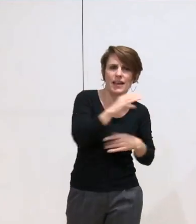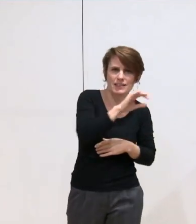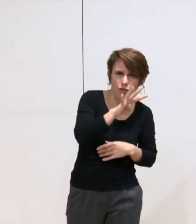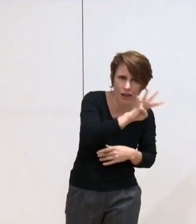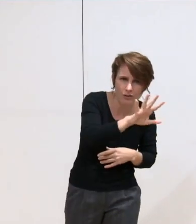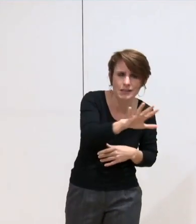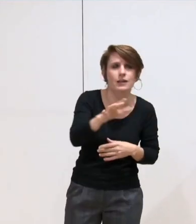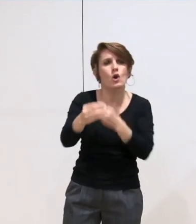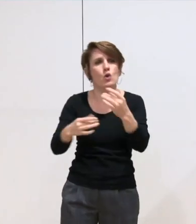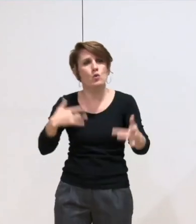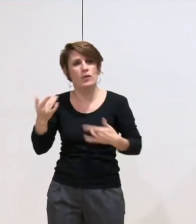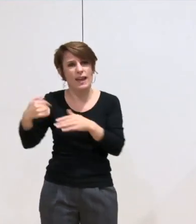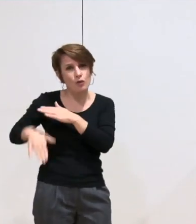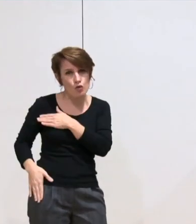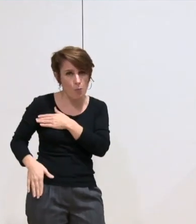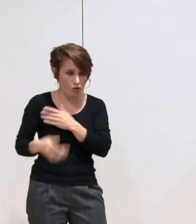que vous serez absent de nos travaux,